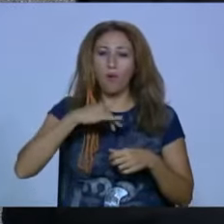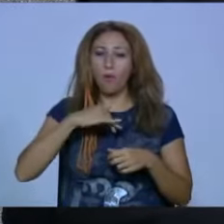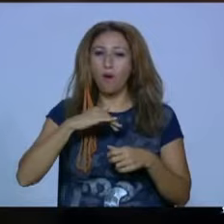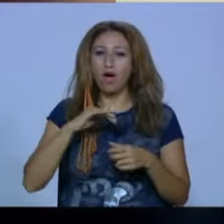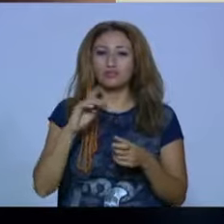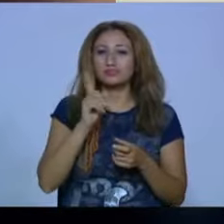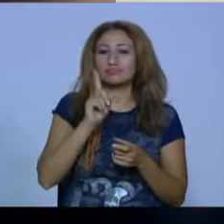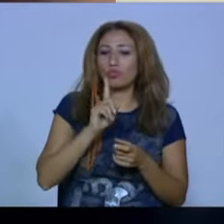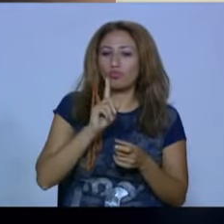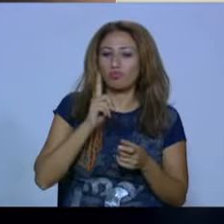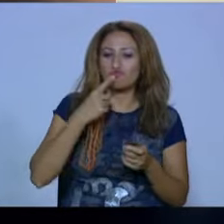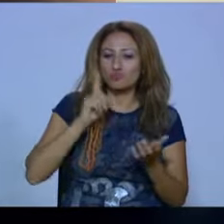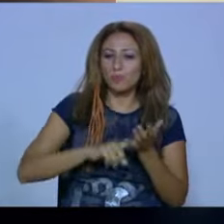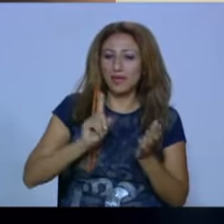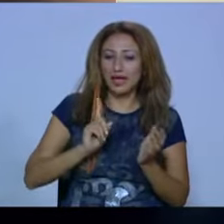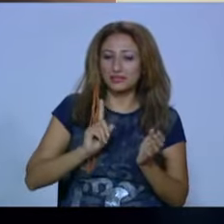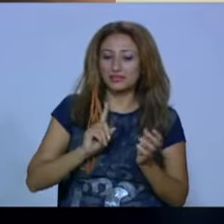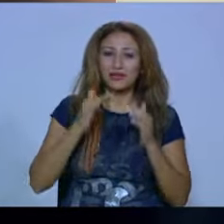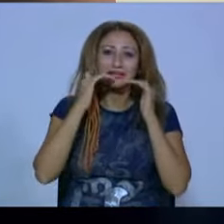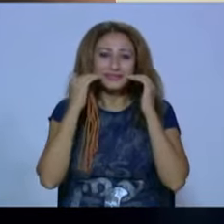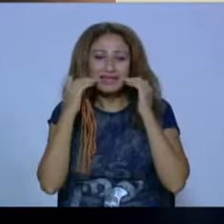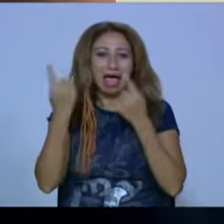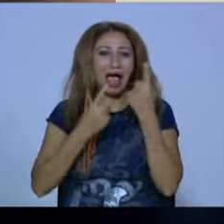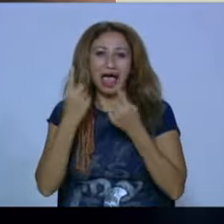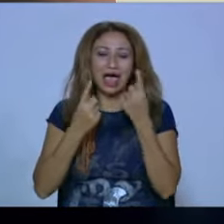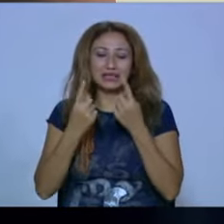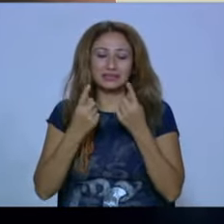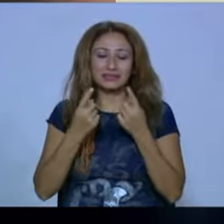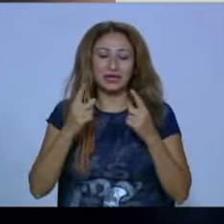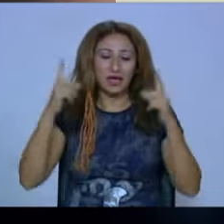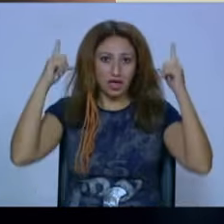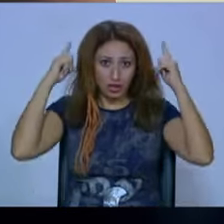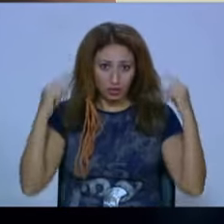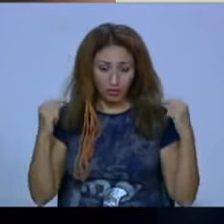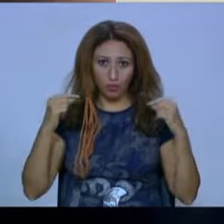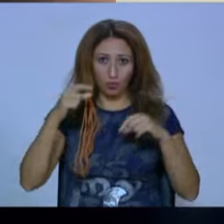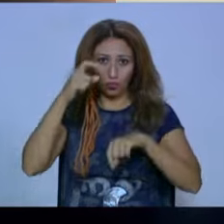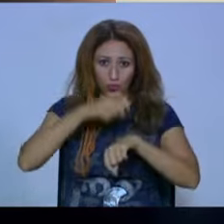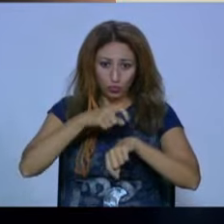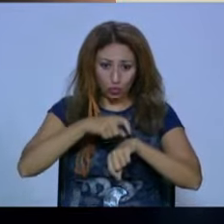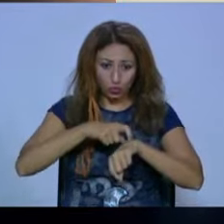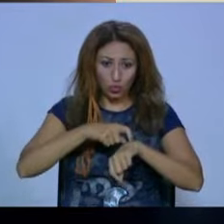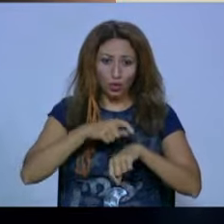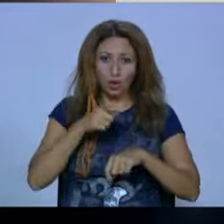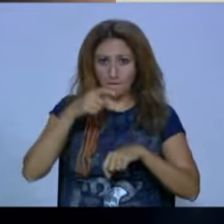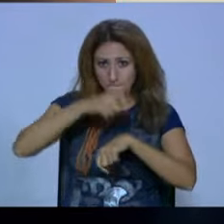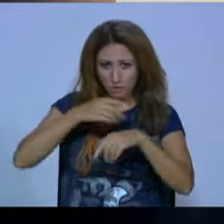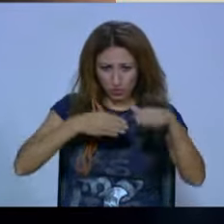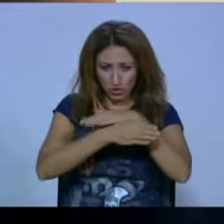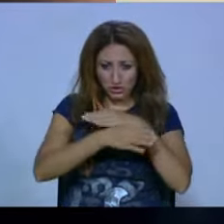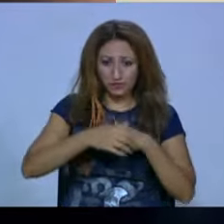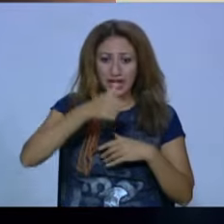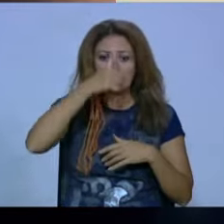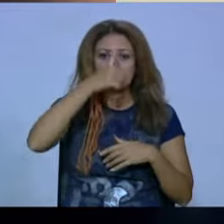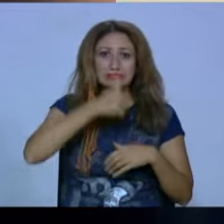هي دي شغلتهم. ممكن تلاقيهم على جنب بيضحكوا بيهزروا بتاع، وبعدين يعني اعتبارا للاهل المتوفي